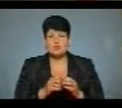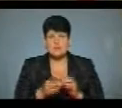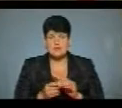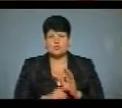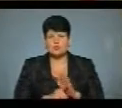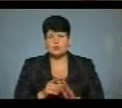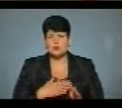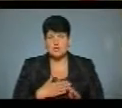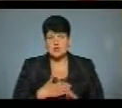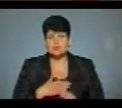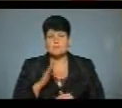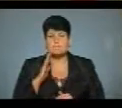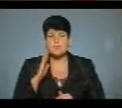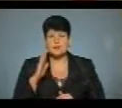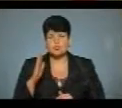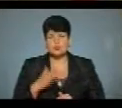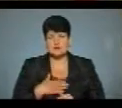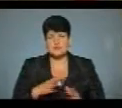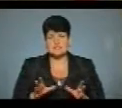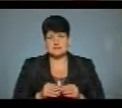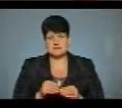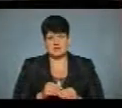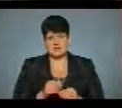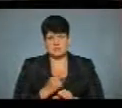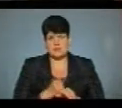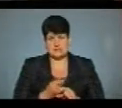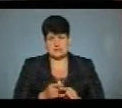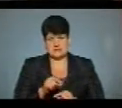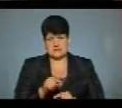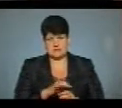початок нашого майбутньої нашої співпраці над цим проектом.